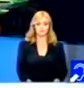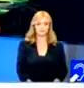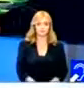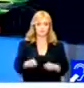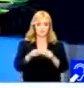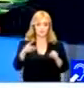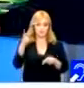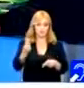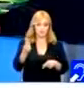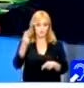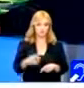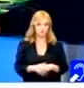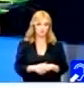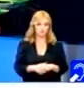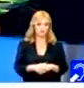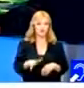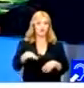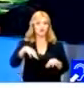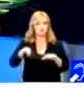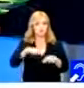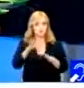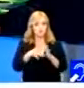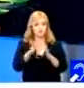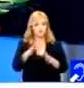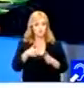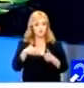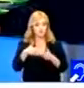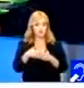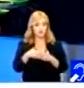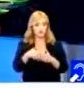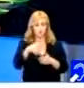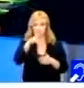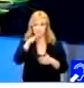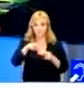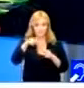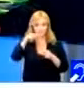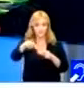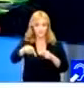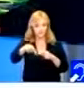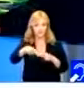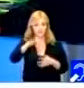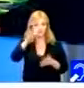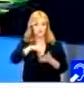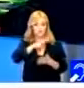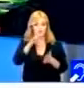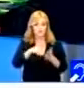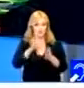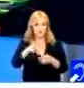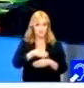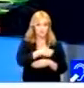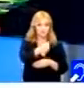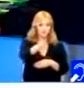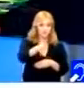Timp de 2 zile, traficul rutier și transportul public va fi blocat în Piața Marii Adunări Naționale și va fi redirecționat pe străzi adiacente.